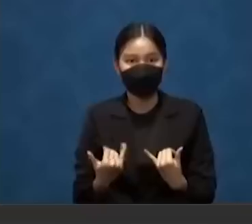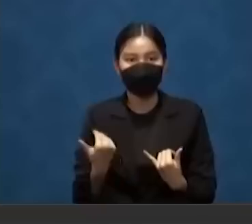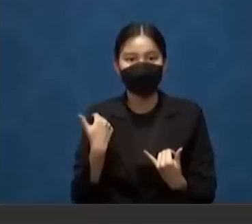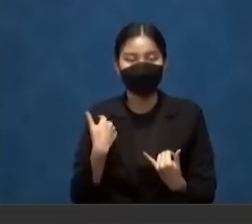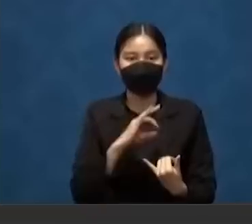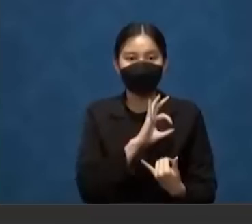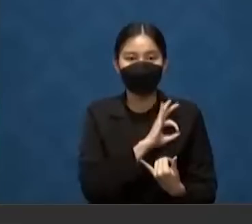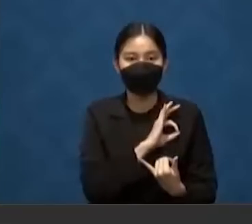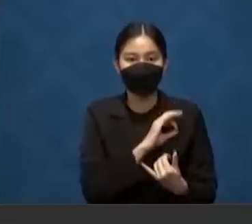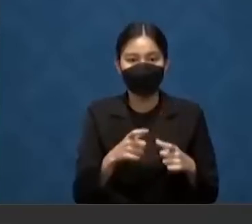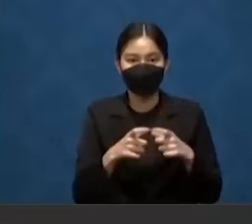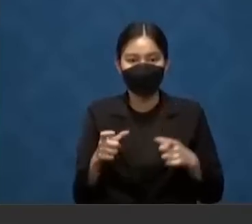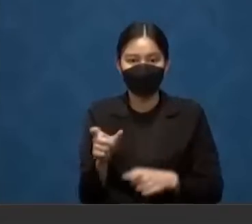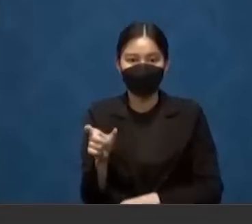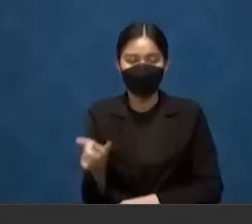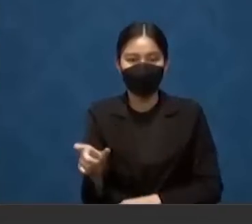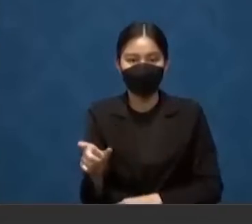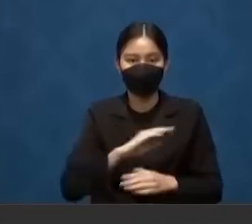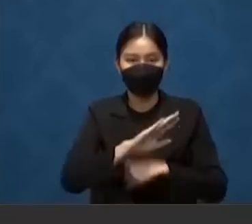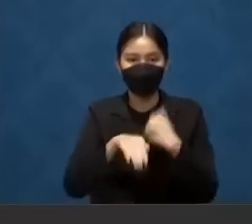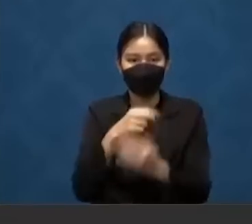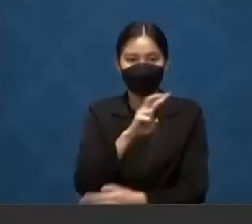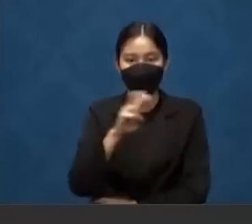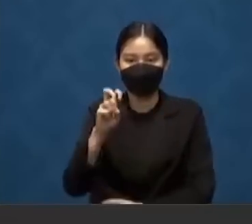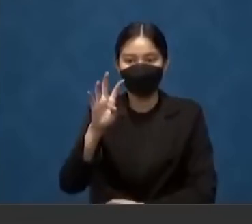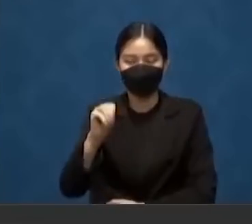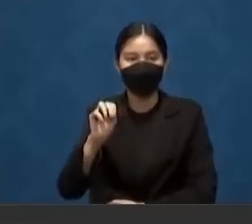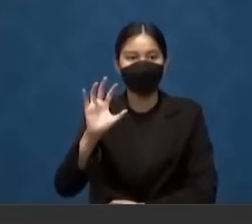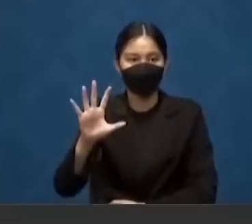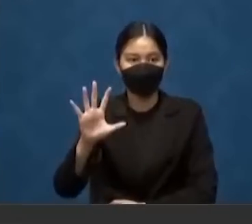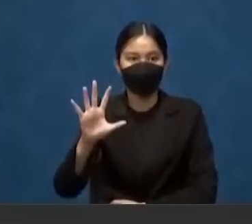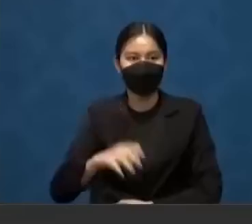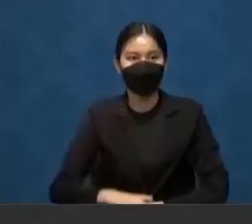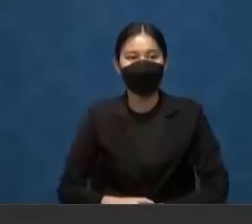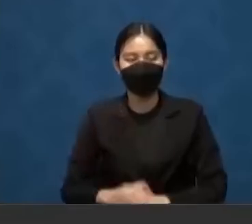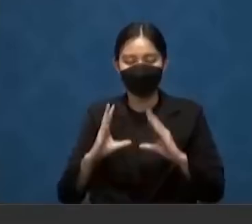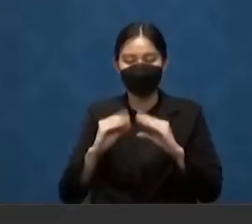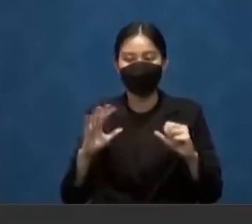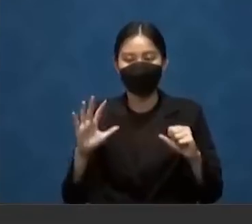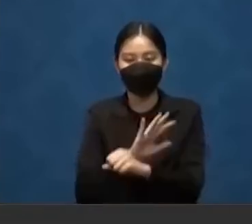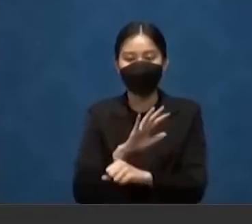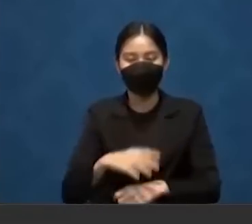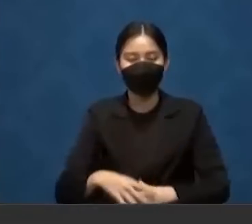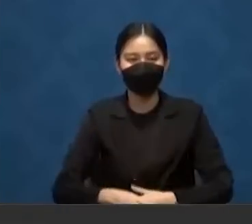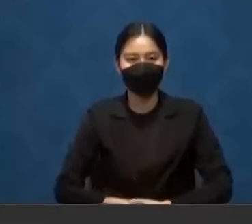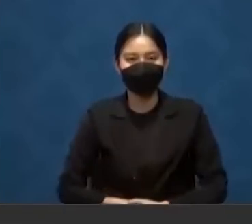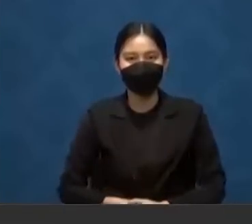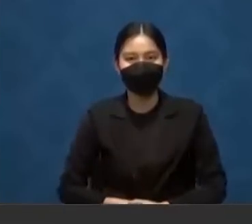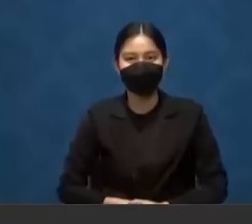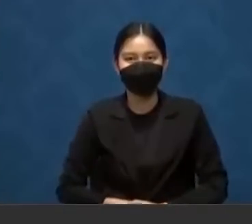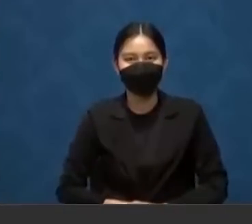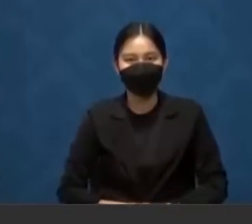ขณะนี้มีสมาชิกมาลงชื่อ 245 คนครับครองคประชุมคร